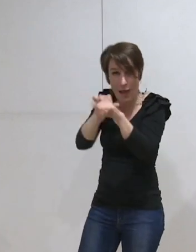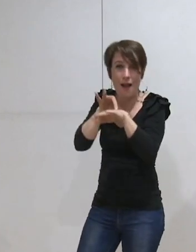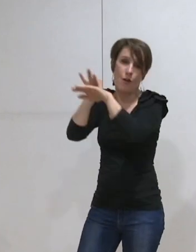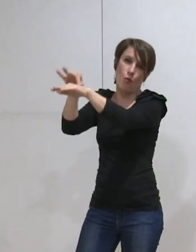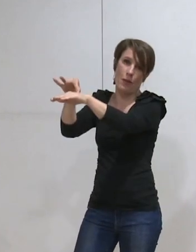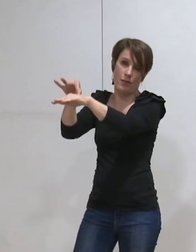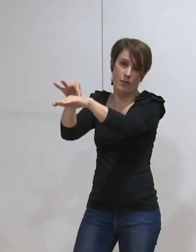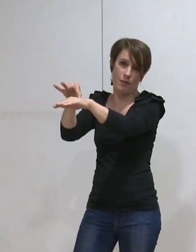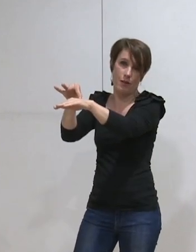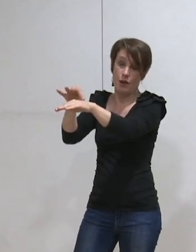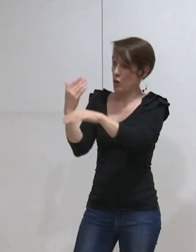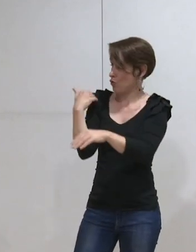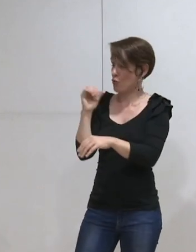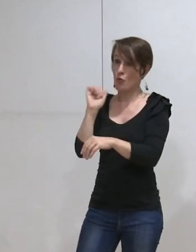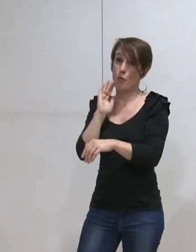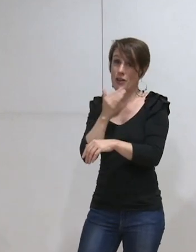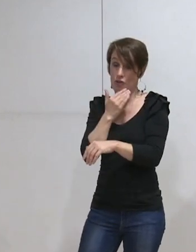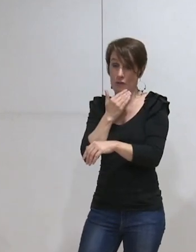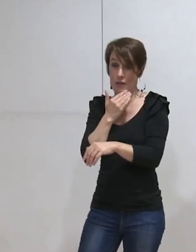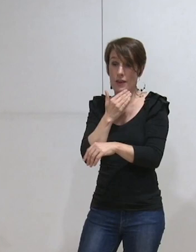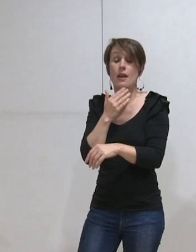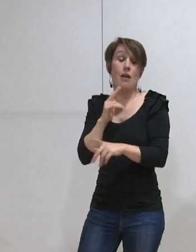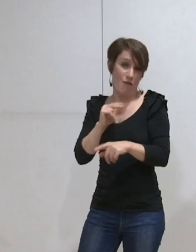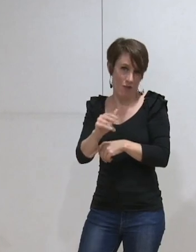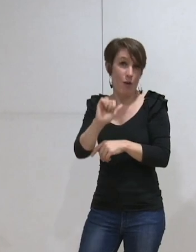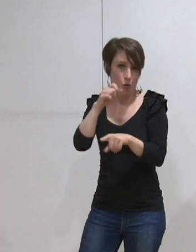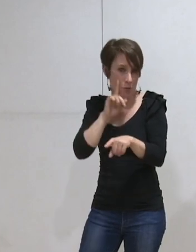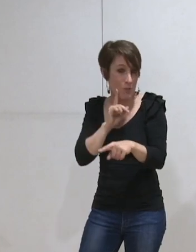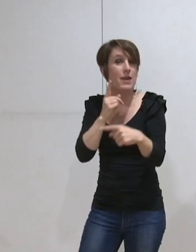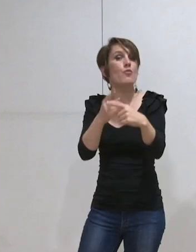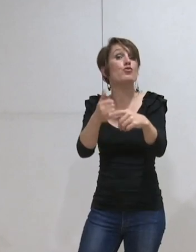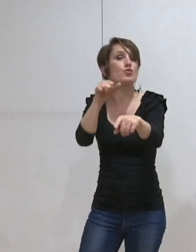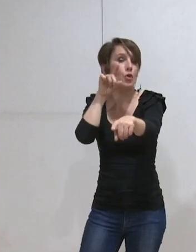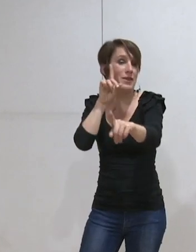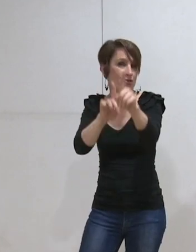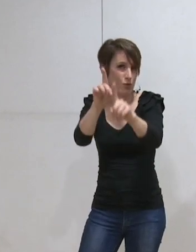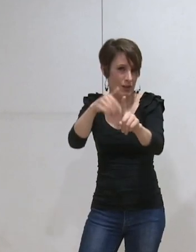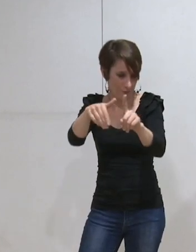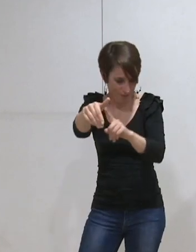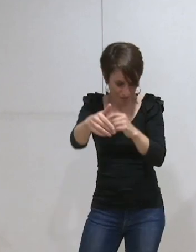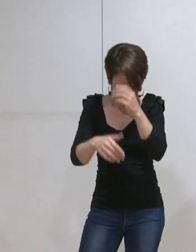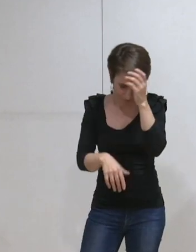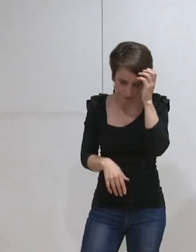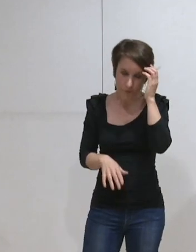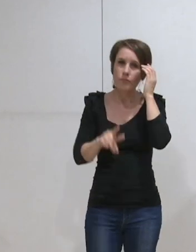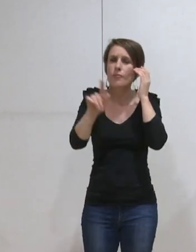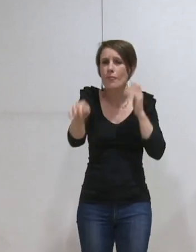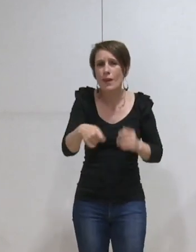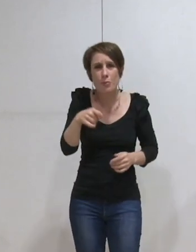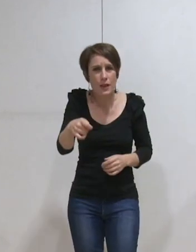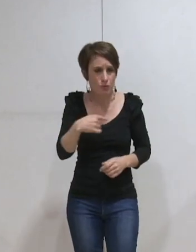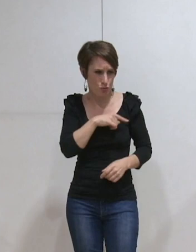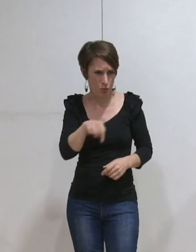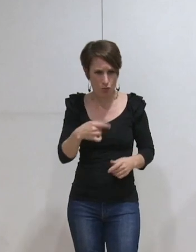encore à partir du 1er juillet de cette année il s'agit bien évidemment d'être soucieux et